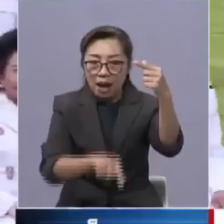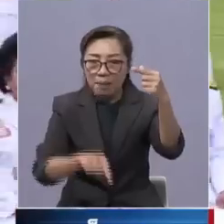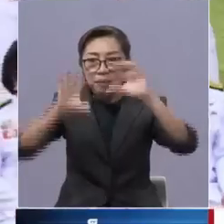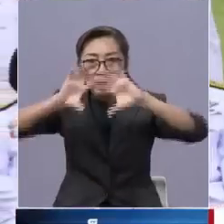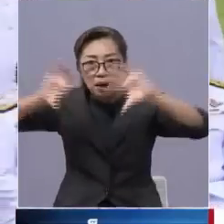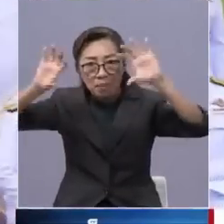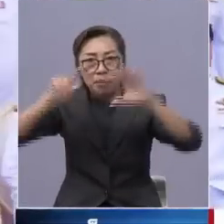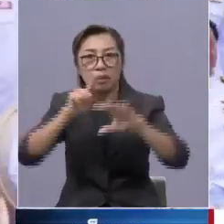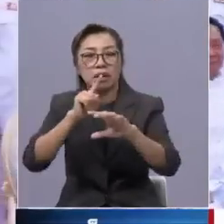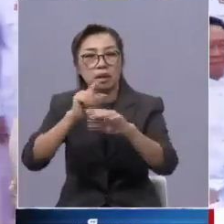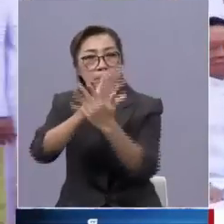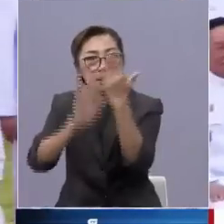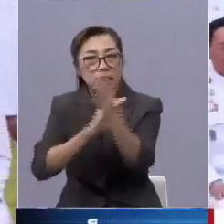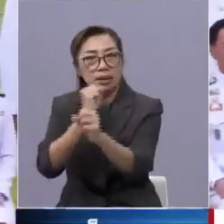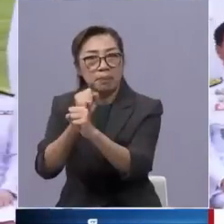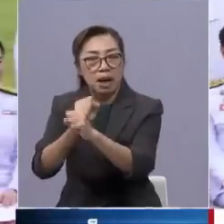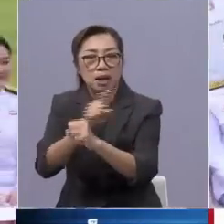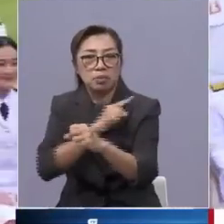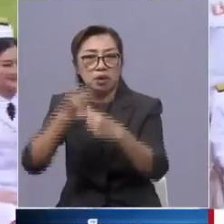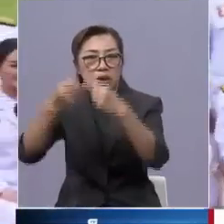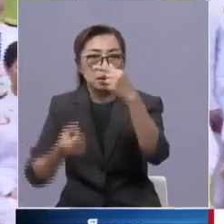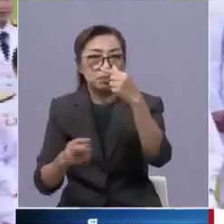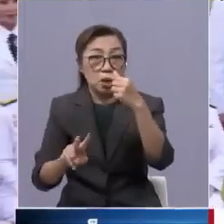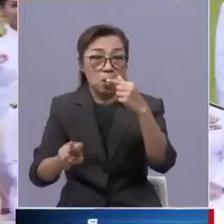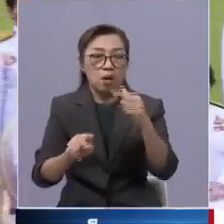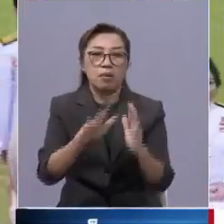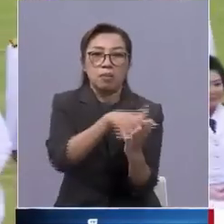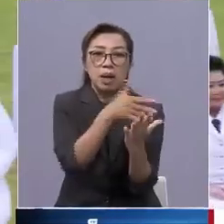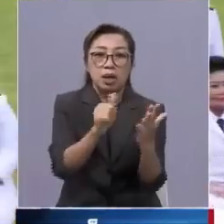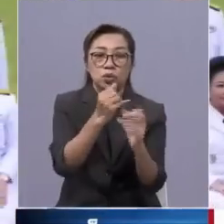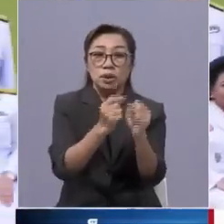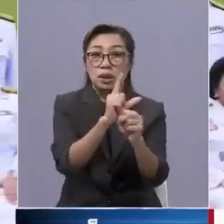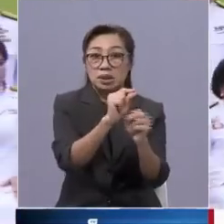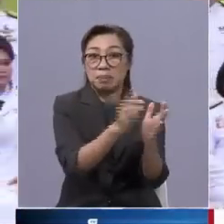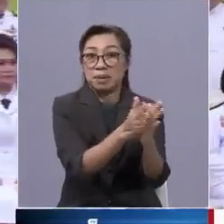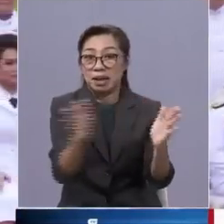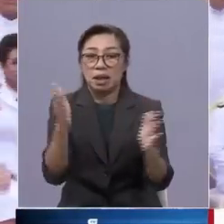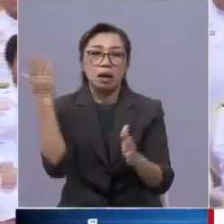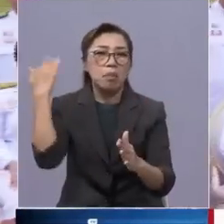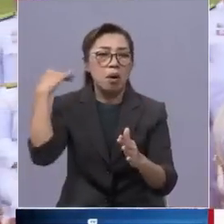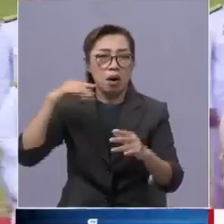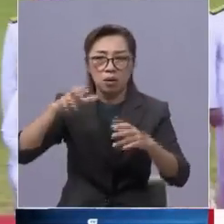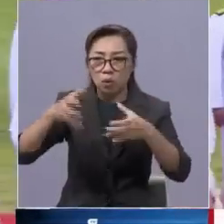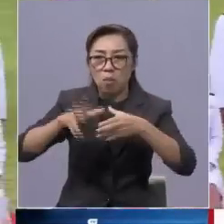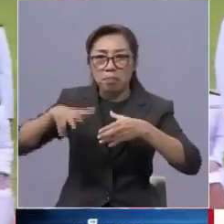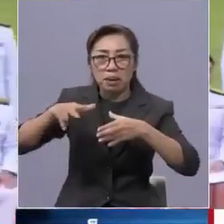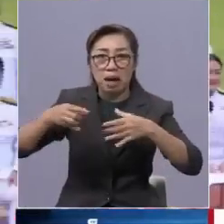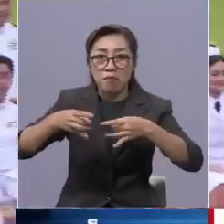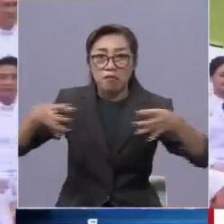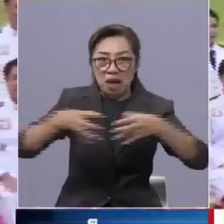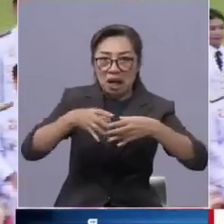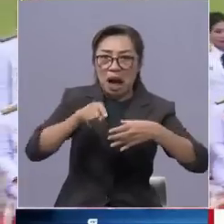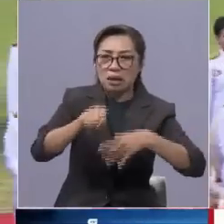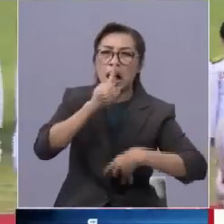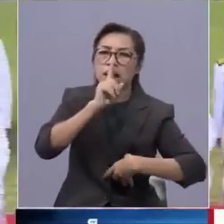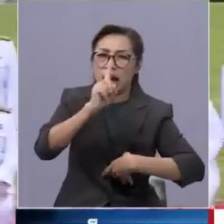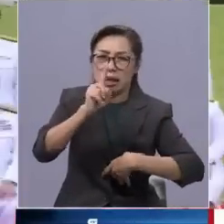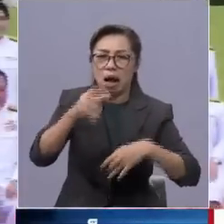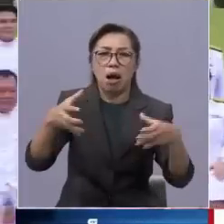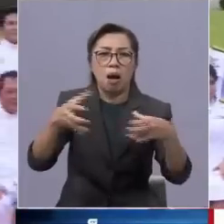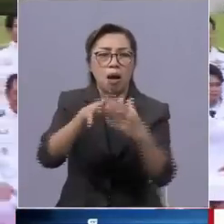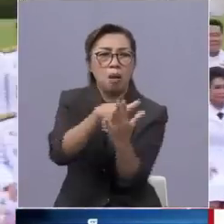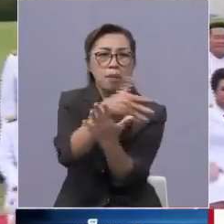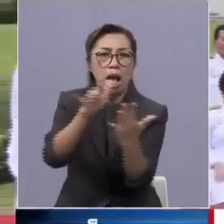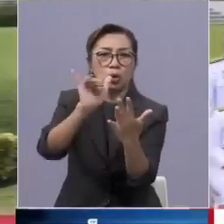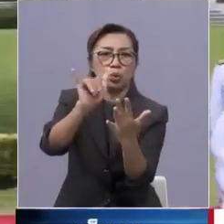ก12ด้านยุทธศาสตร์ชาติ20ปีในห้วงที่ผ่านมาพรรคเพื่อไทยเมื่อครั้งเป็นฝ่ายค้านโอ้โหวิจารณ์หนักฮะ ว่า